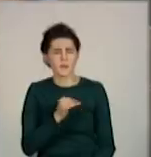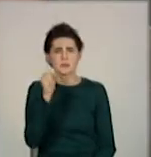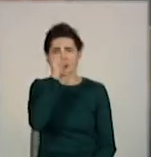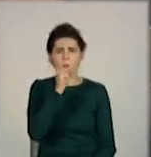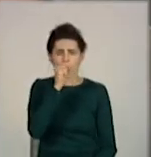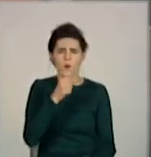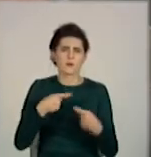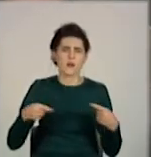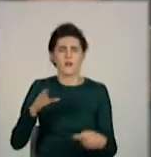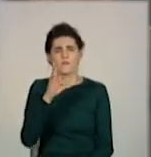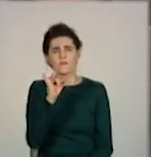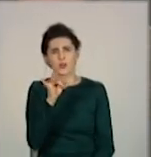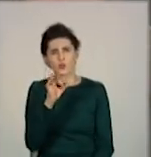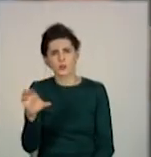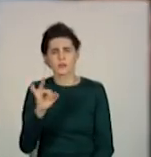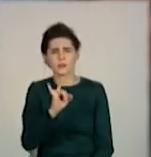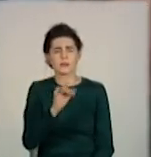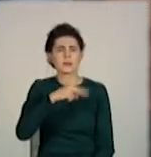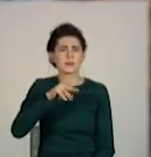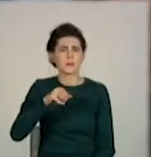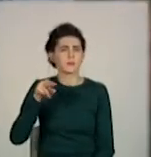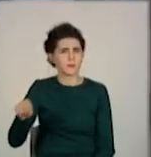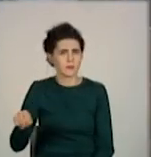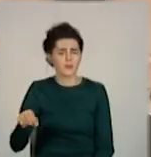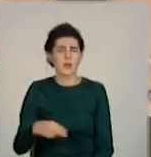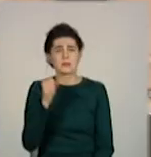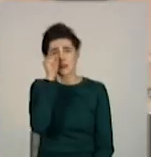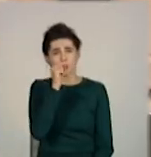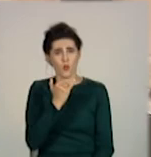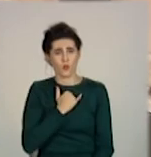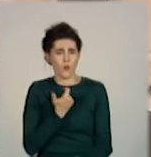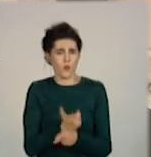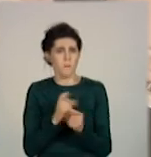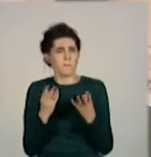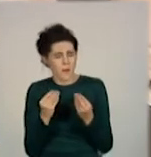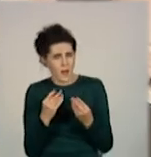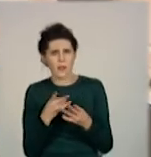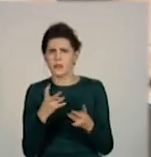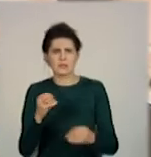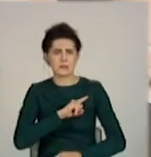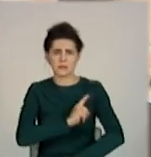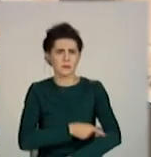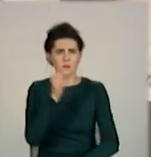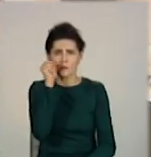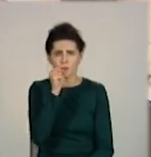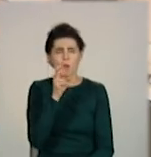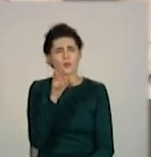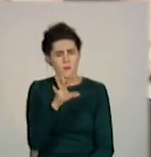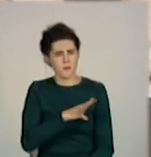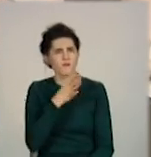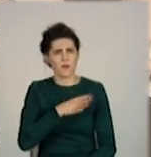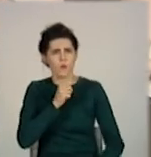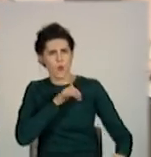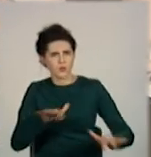тяжкі вірусні інфекції та ДТП. Хоч зима в нас і м'яка, але дуже часто буває ожеледиця